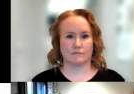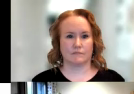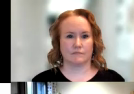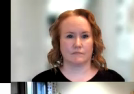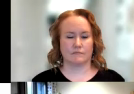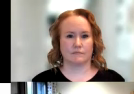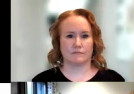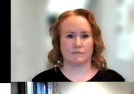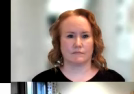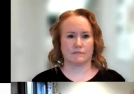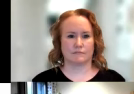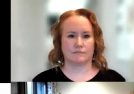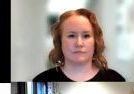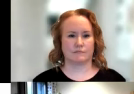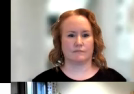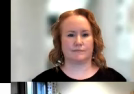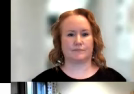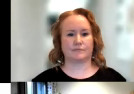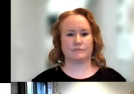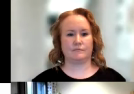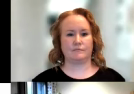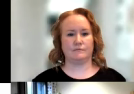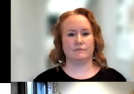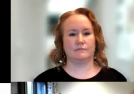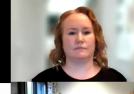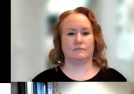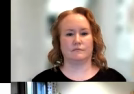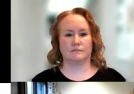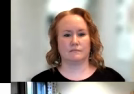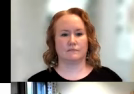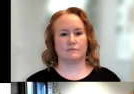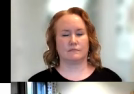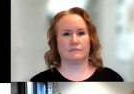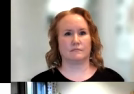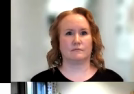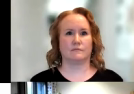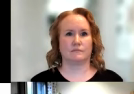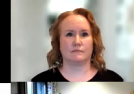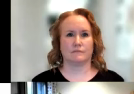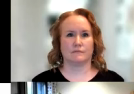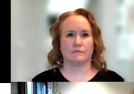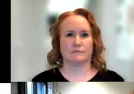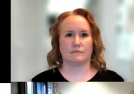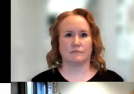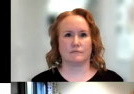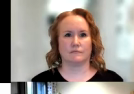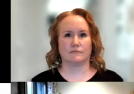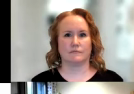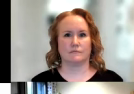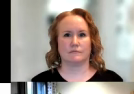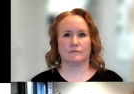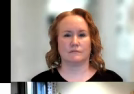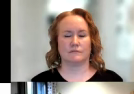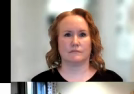øverst i bildet, så vil det stå, og det man ser her er at man, ja, i denne testen her så har man brukt utilsynet